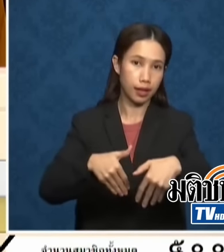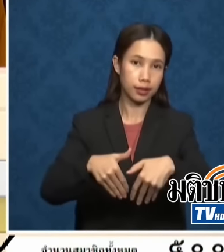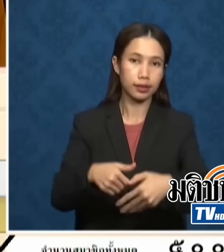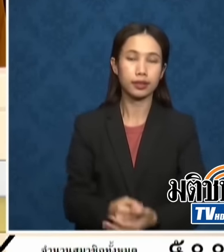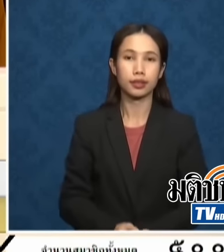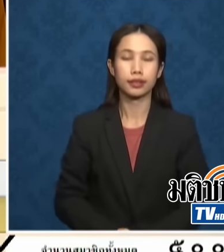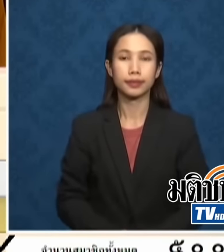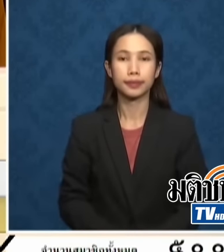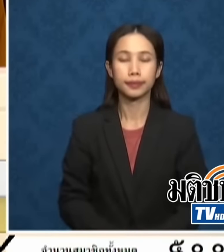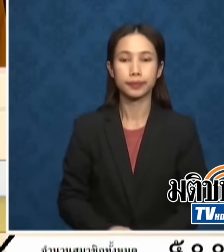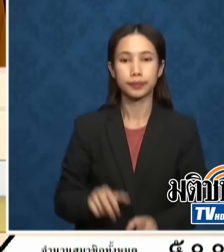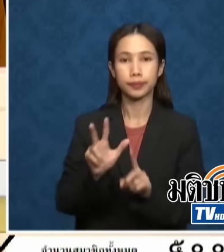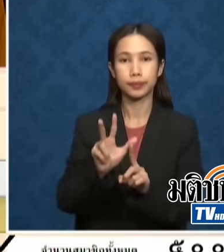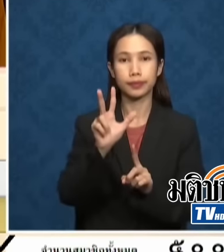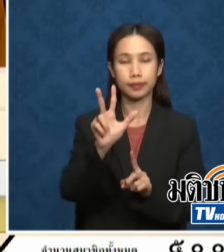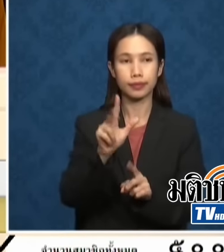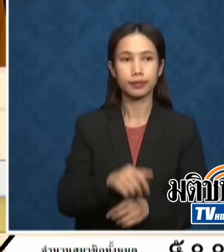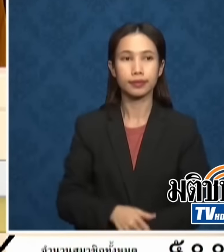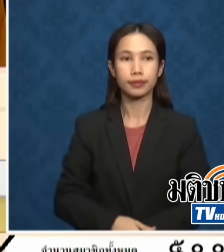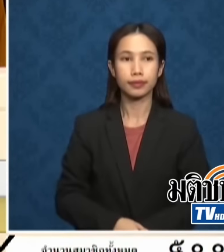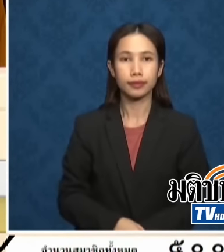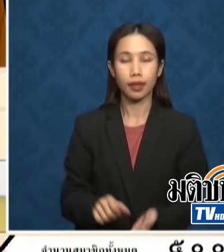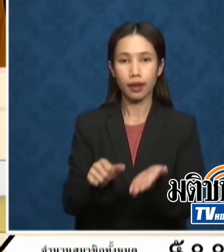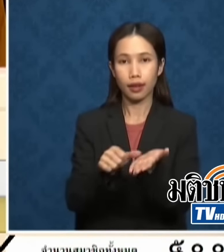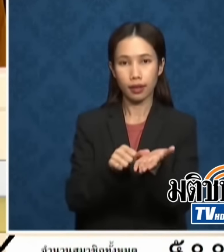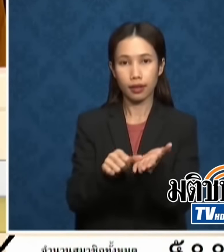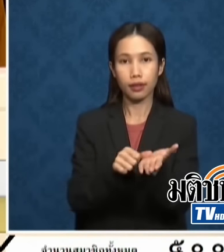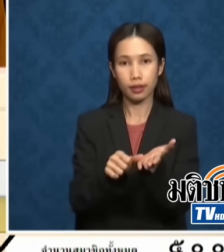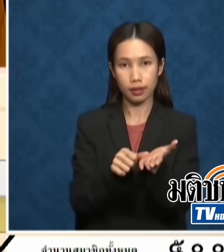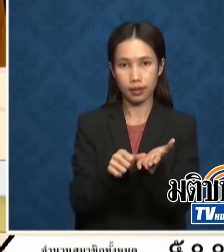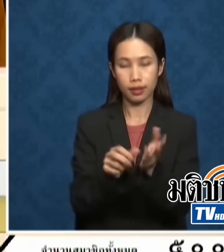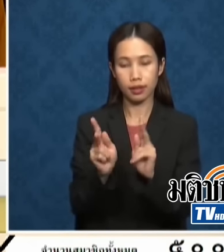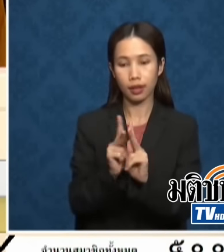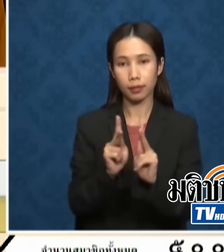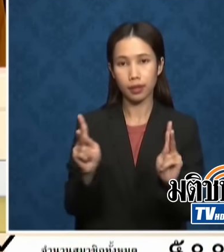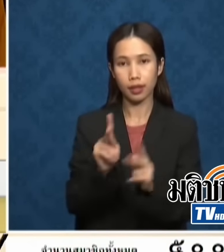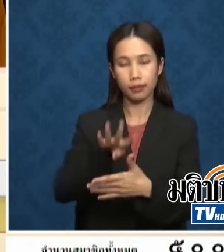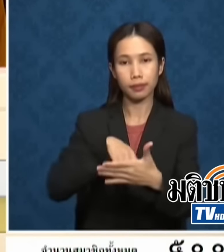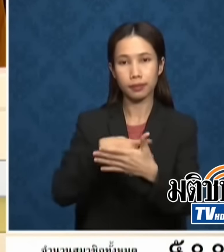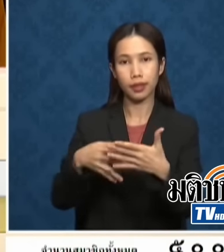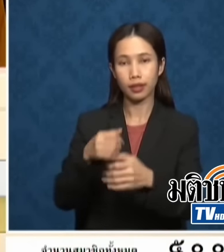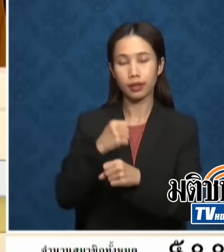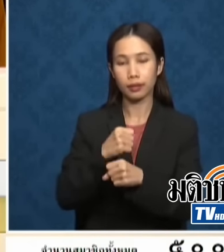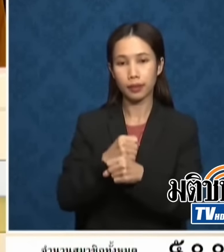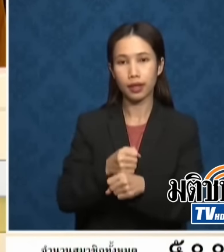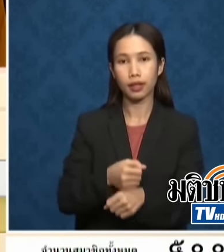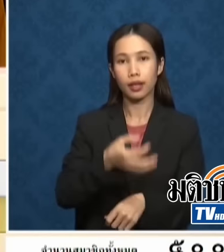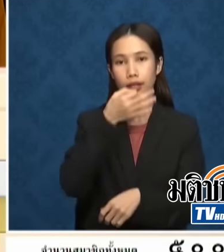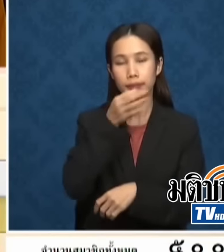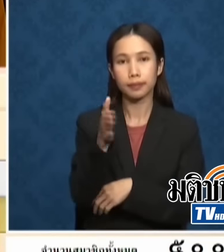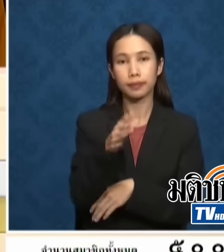3. การแก้ไขบัญญัติเกี่ยวกับคณะกรรมการนโยบายการประมงแห่งชา